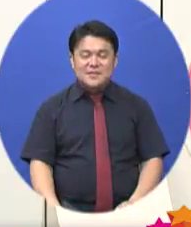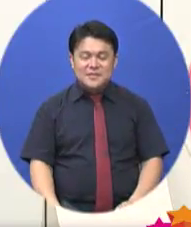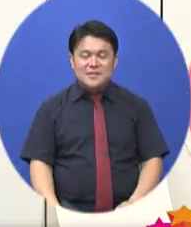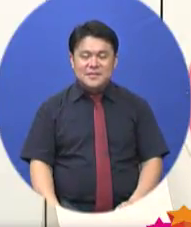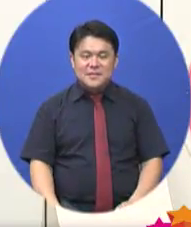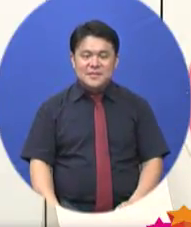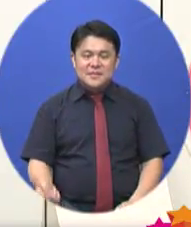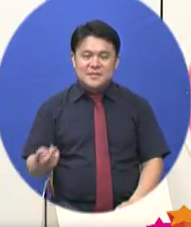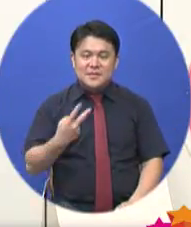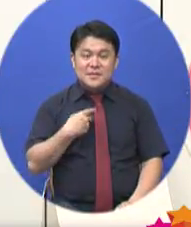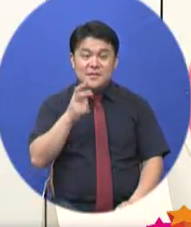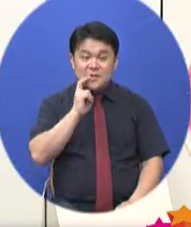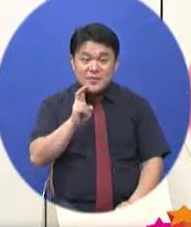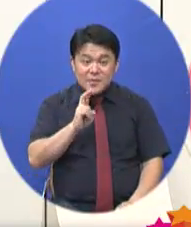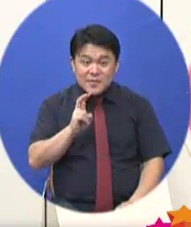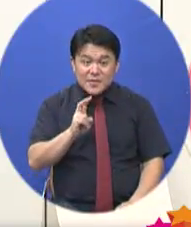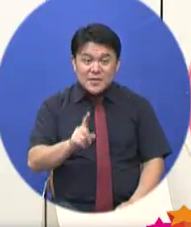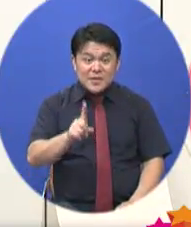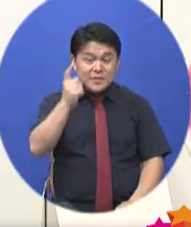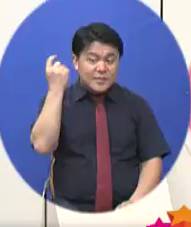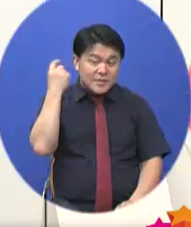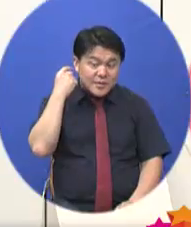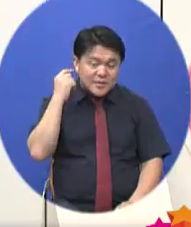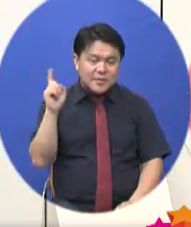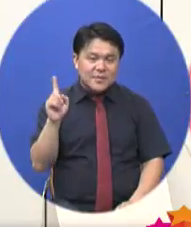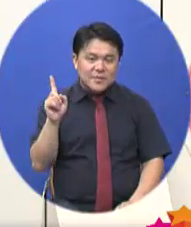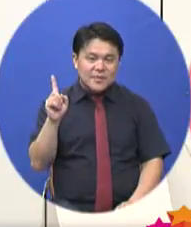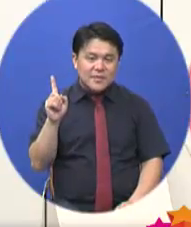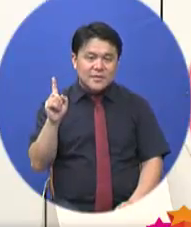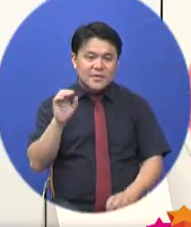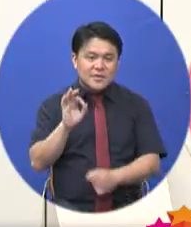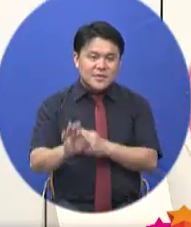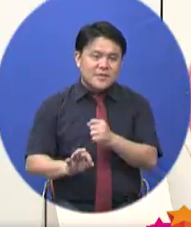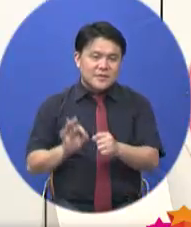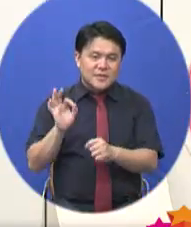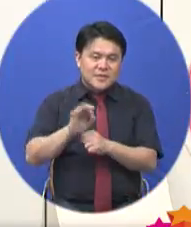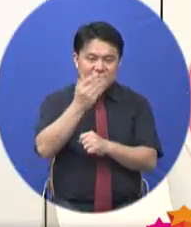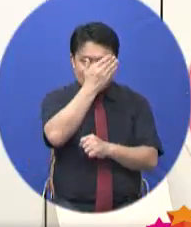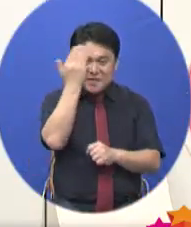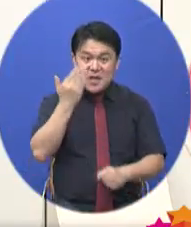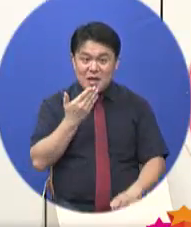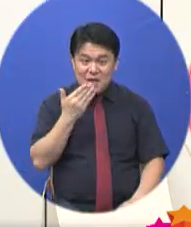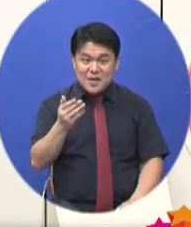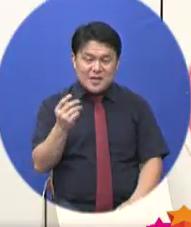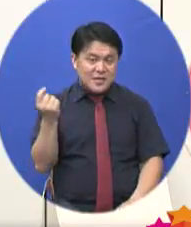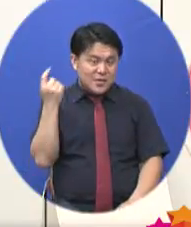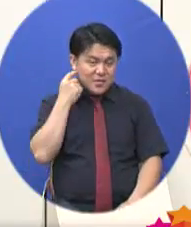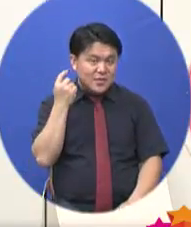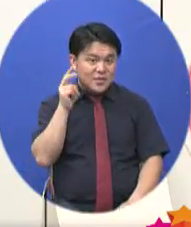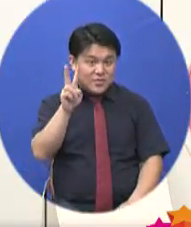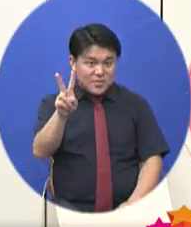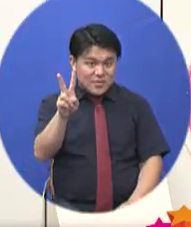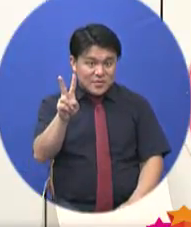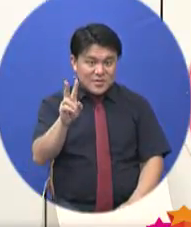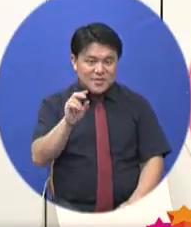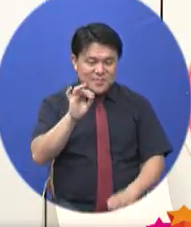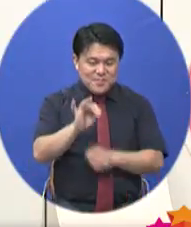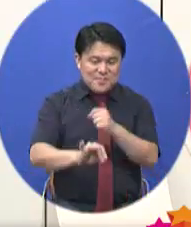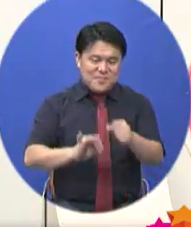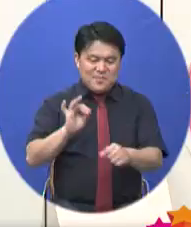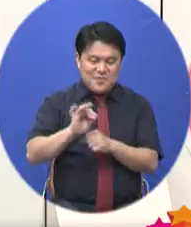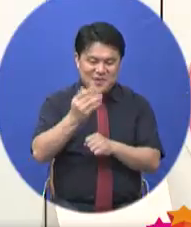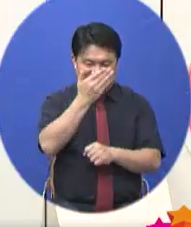하시고, 제 노래를 한 번 들으시면 사실 10년 더 젊어지시고, 두 번 들으시면 100년